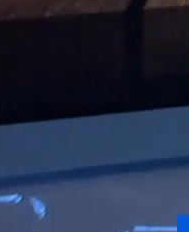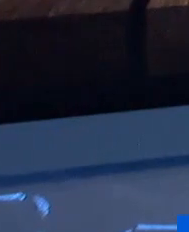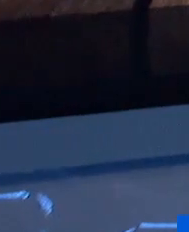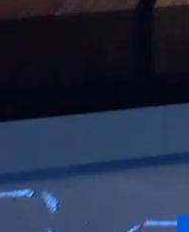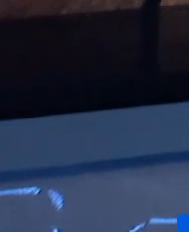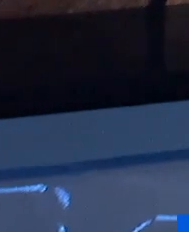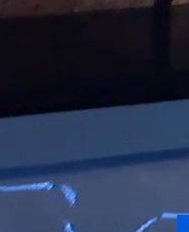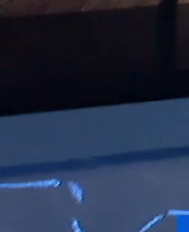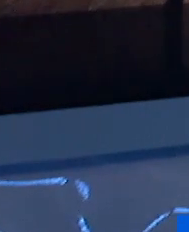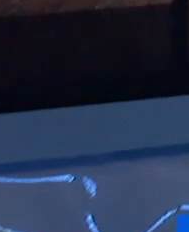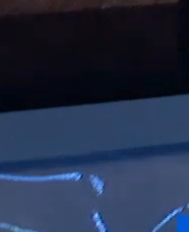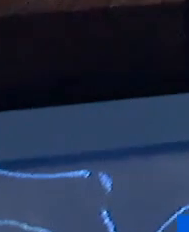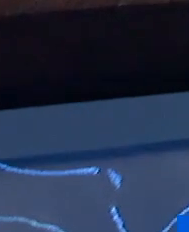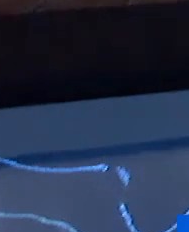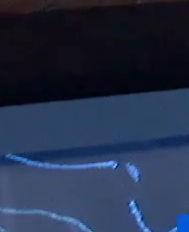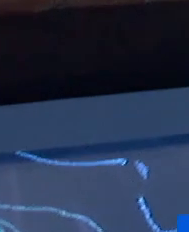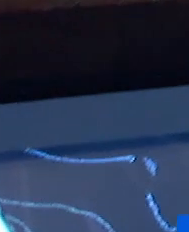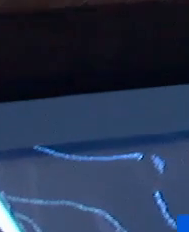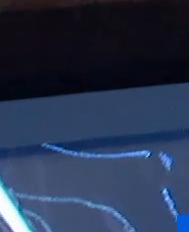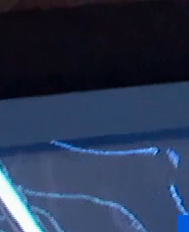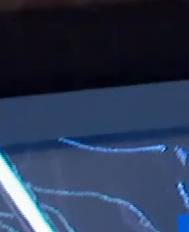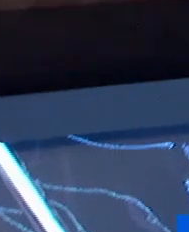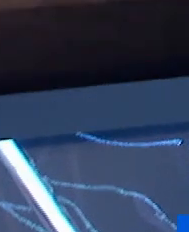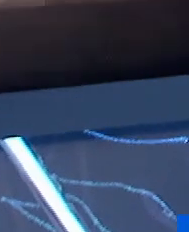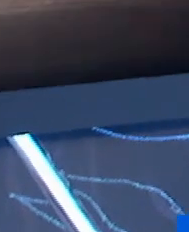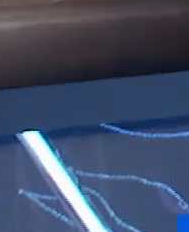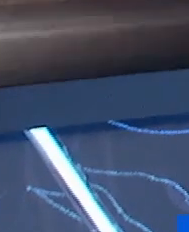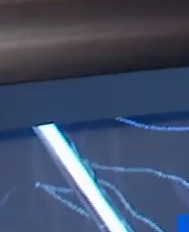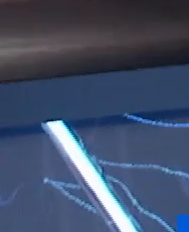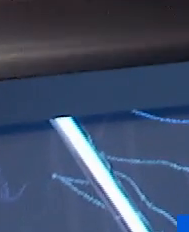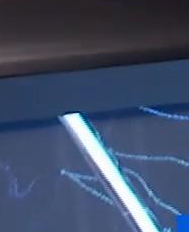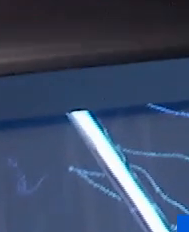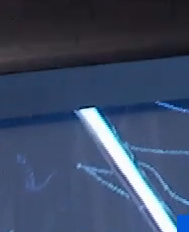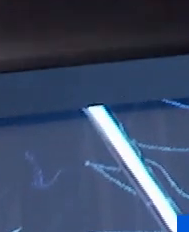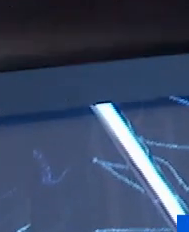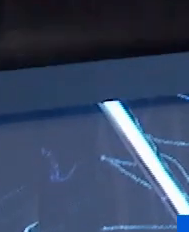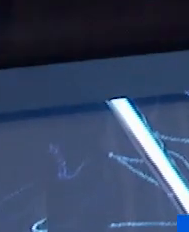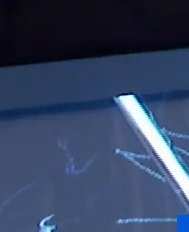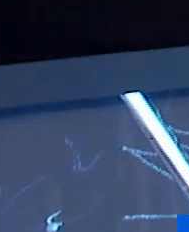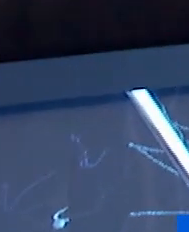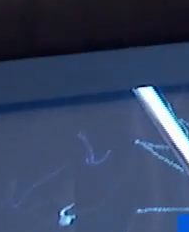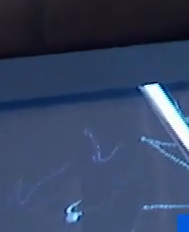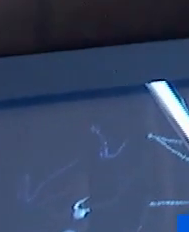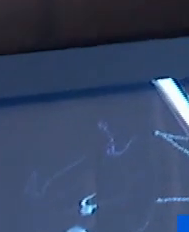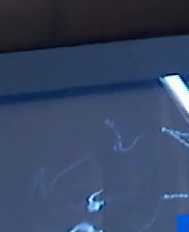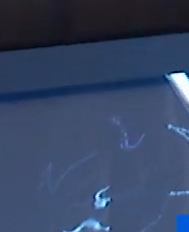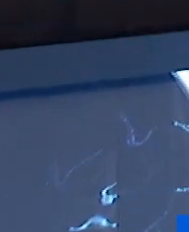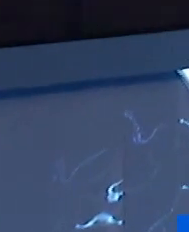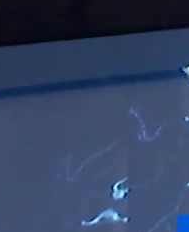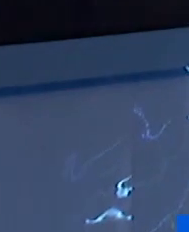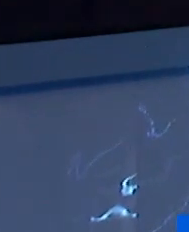Продолжаем информбюро. 5% обязательный пенсионный взнос за своих сотрудников с нового года будут перечислять в